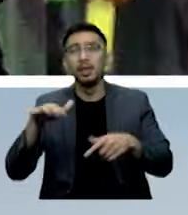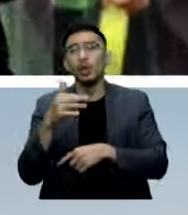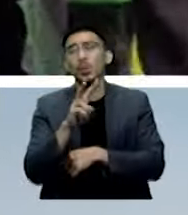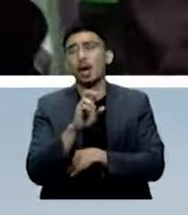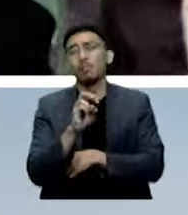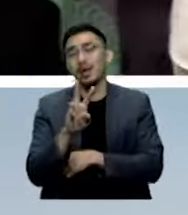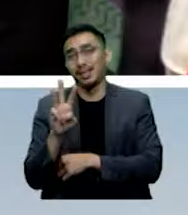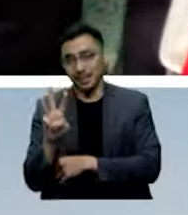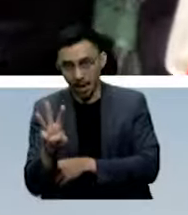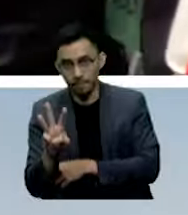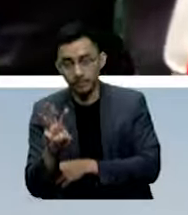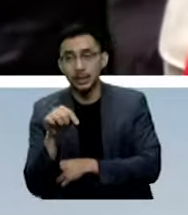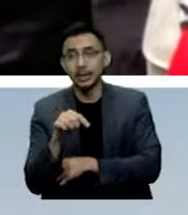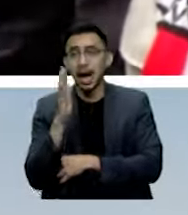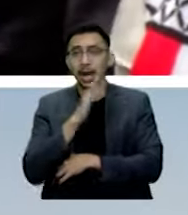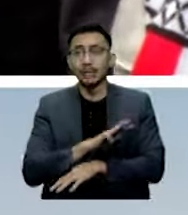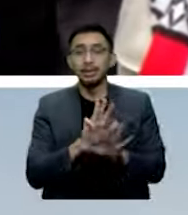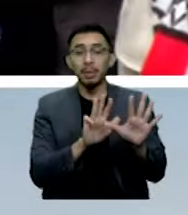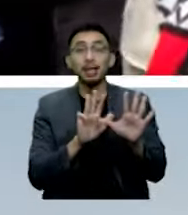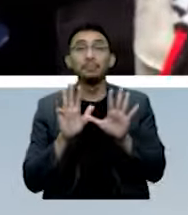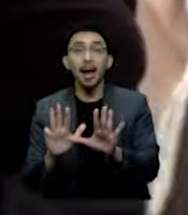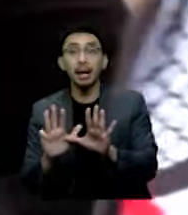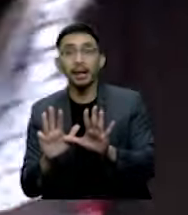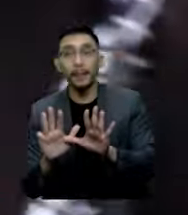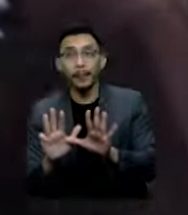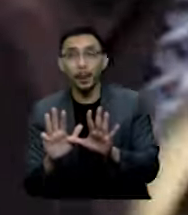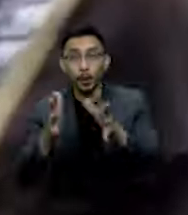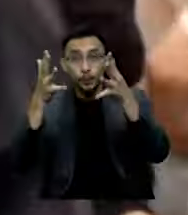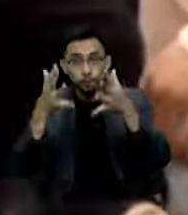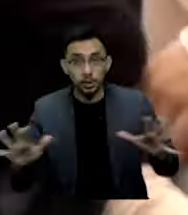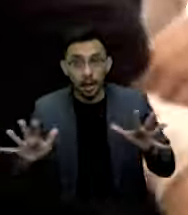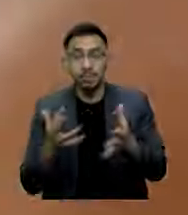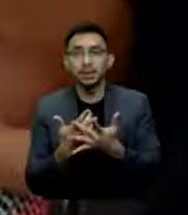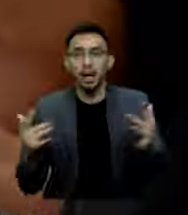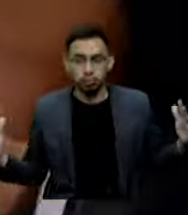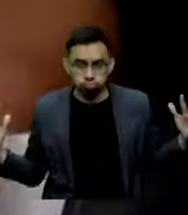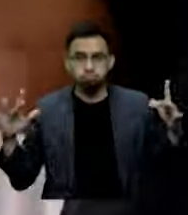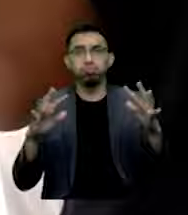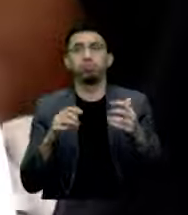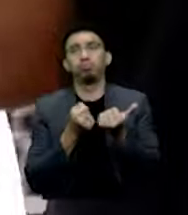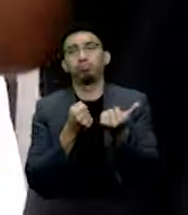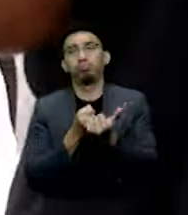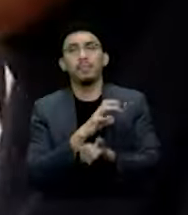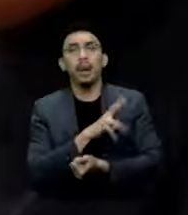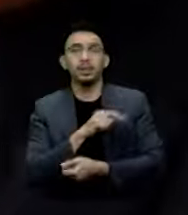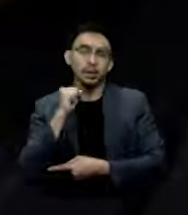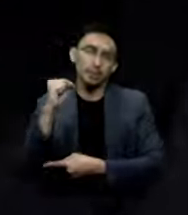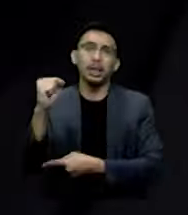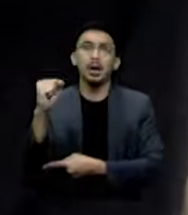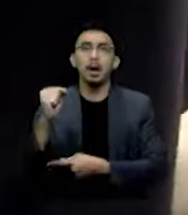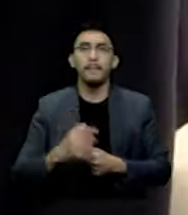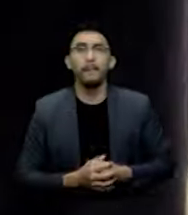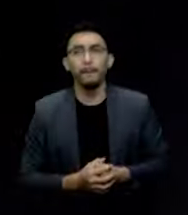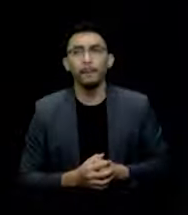lalu. Banyak masyarakat yang memang hadir ke sini untuk memberikan dukungan mereka dan juga membela kemerdekaan Palestina. Mereka mengekspresikan keberpihakan